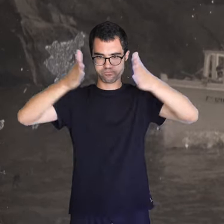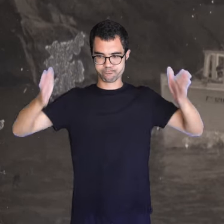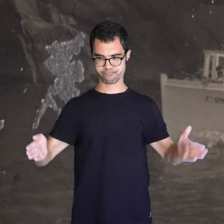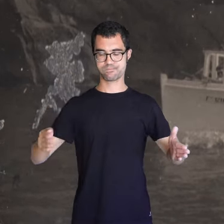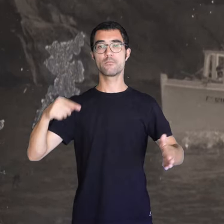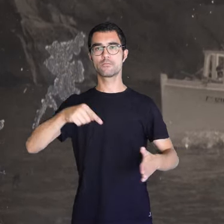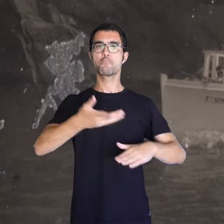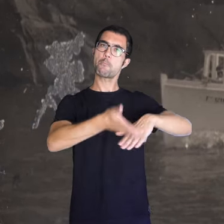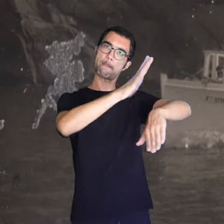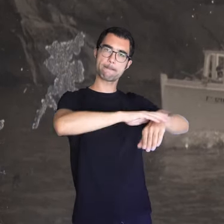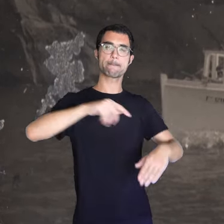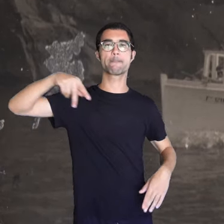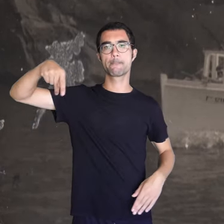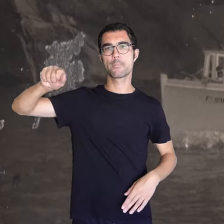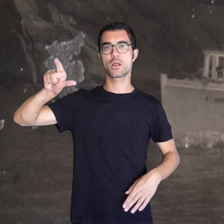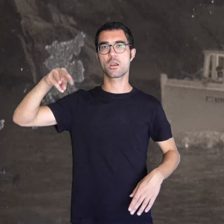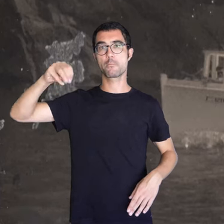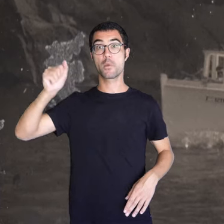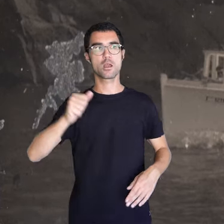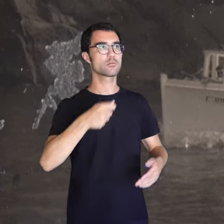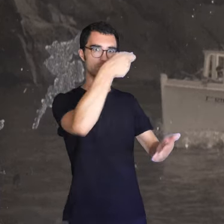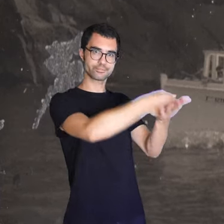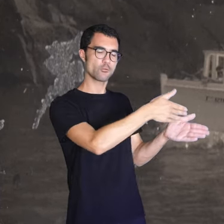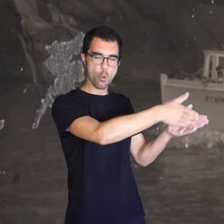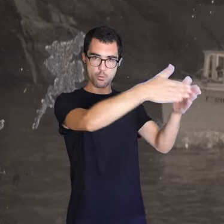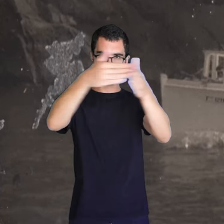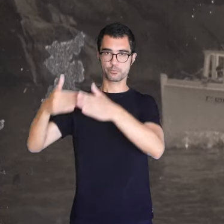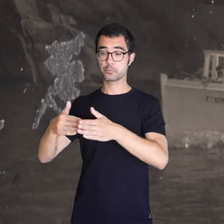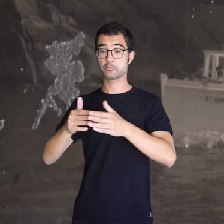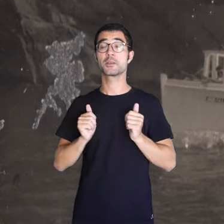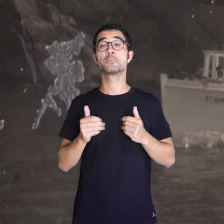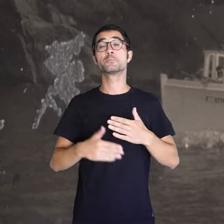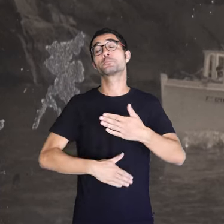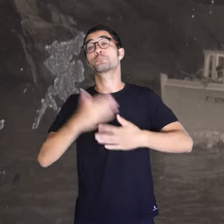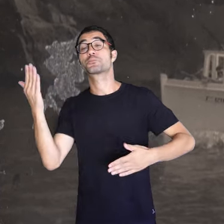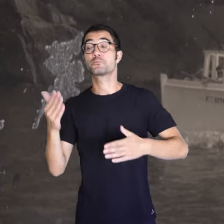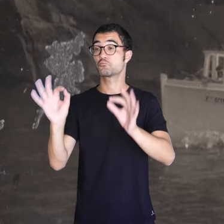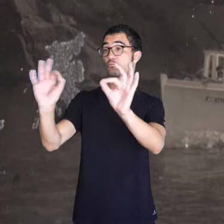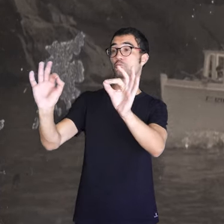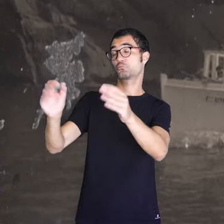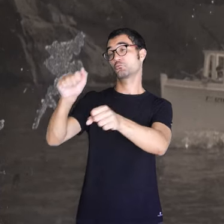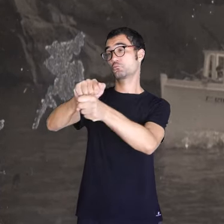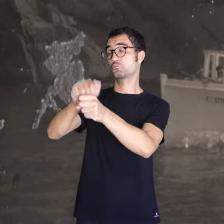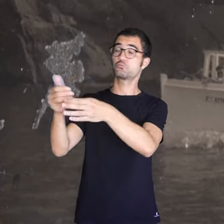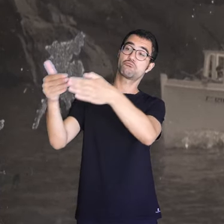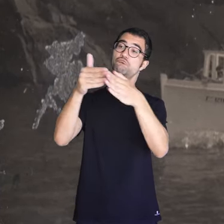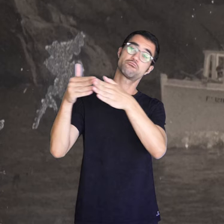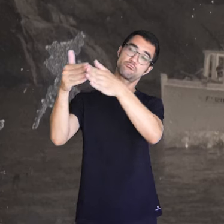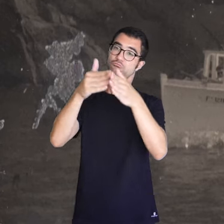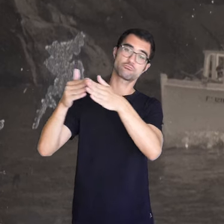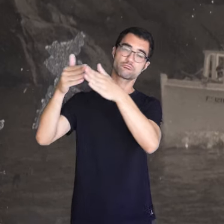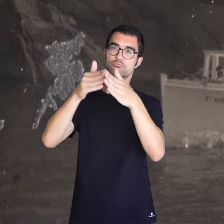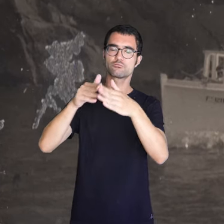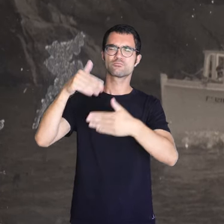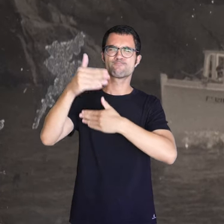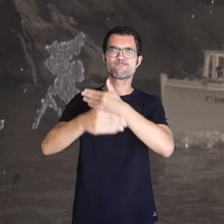Aquesta golondrina els primers anys va fer feina així com estava, però